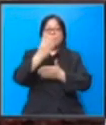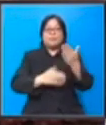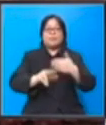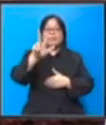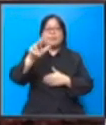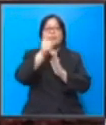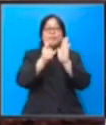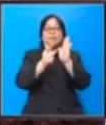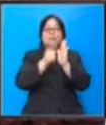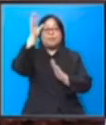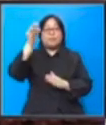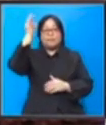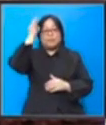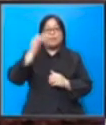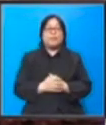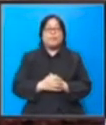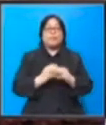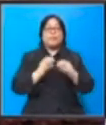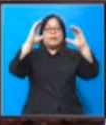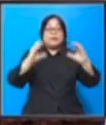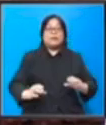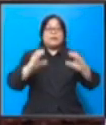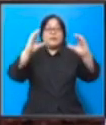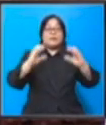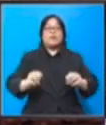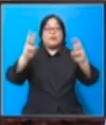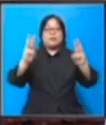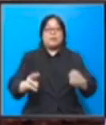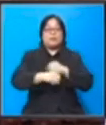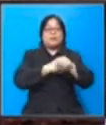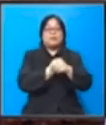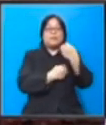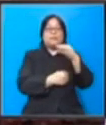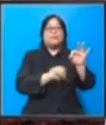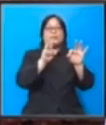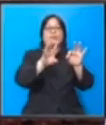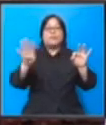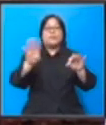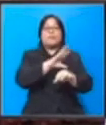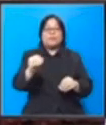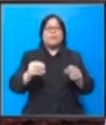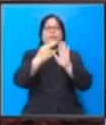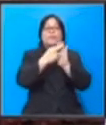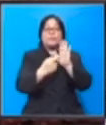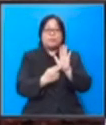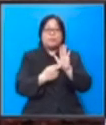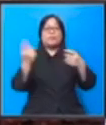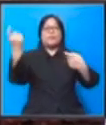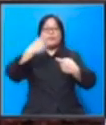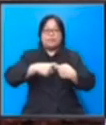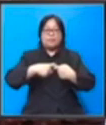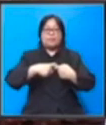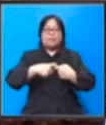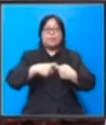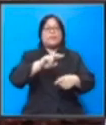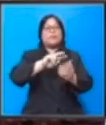3 Perlembagaan Persekutuan, Kaedah-kaedah Kewarganegaraan 1964 serta perundangan berkaitan